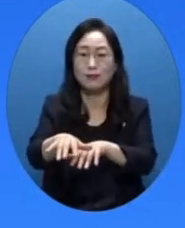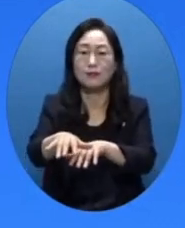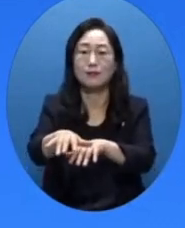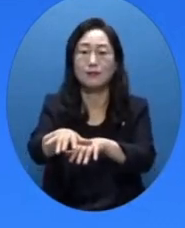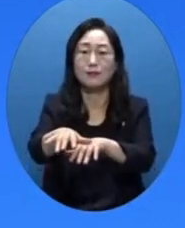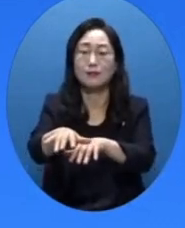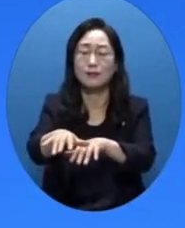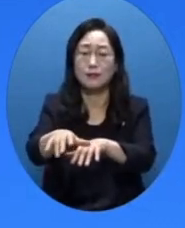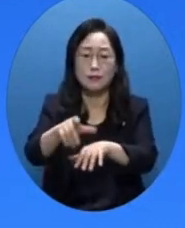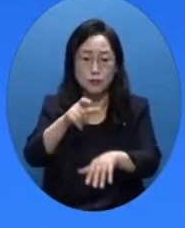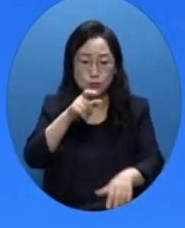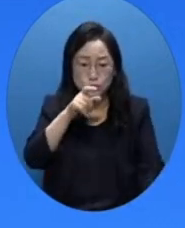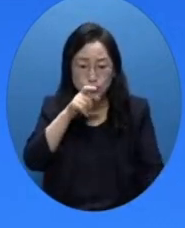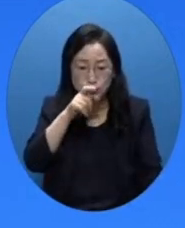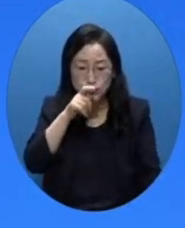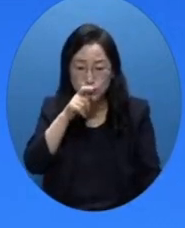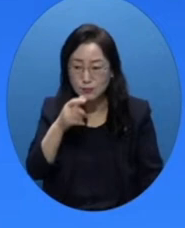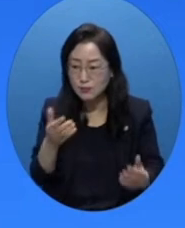물이 없다고